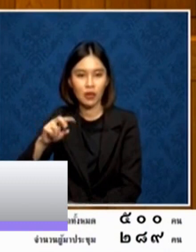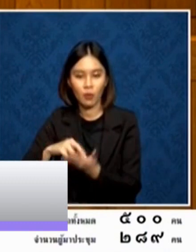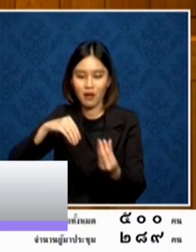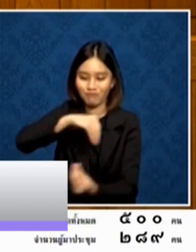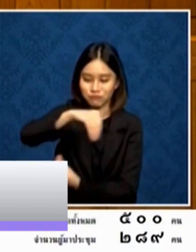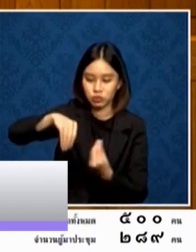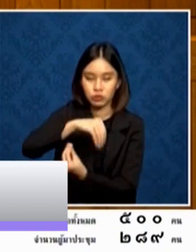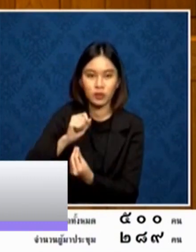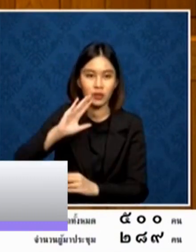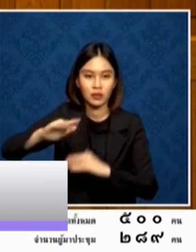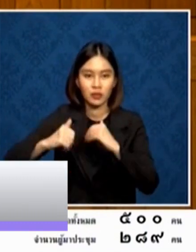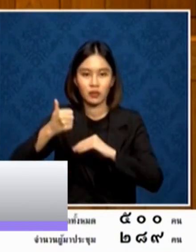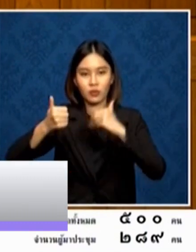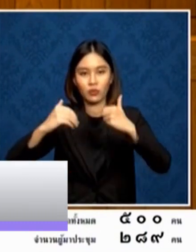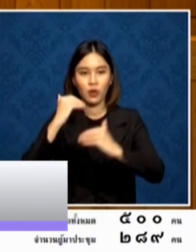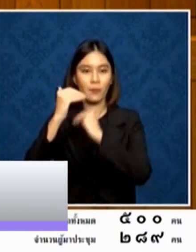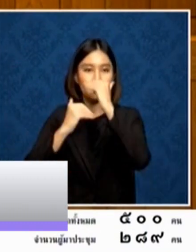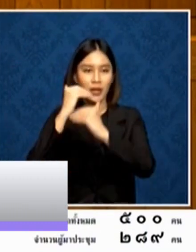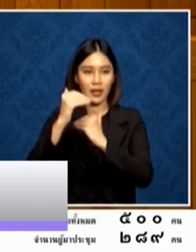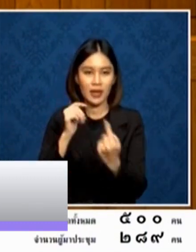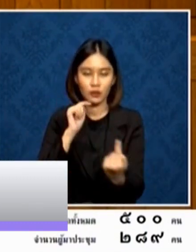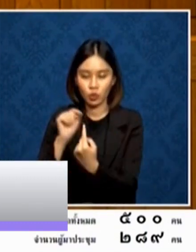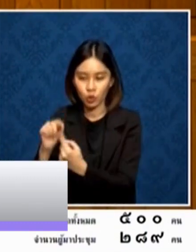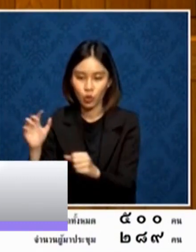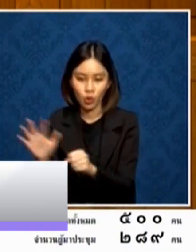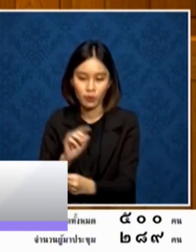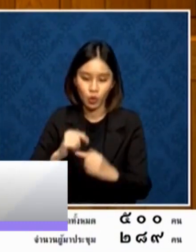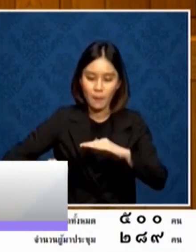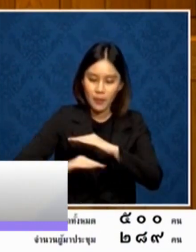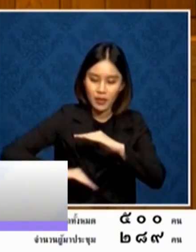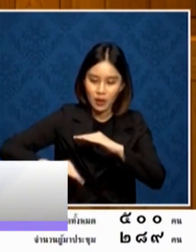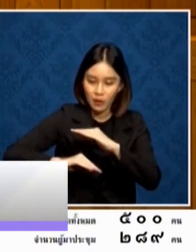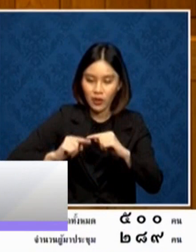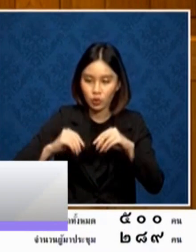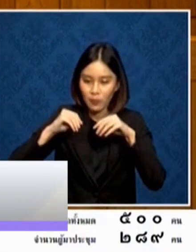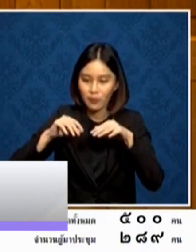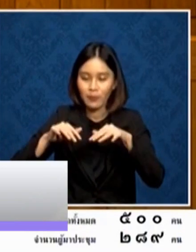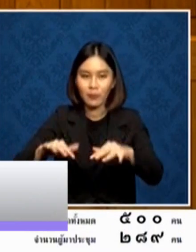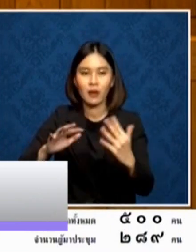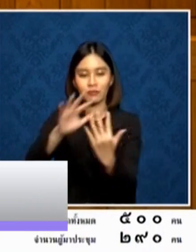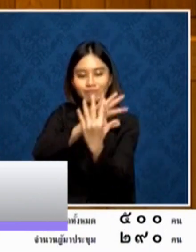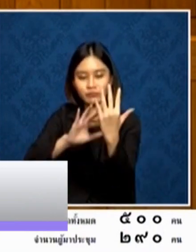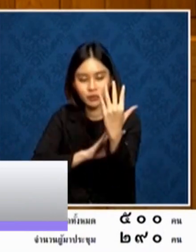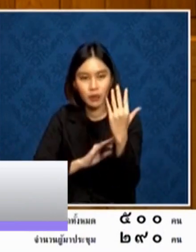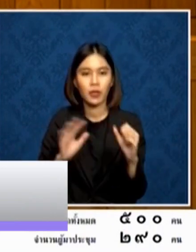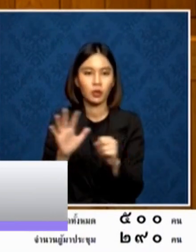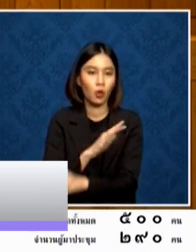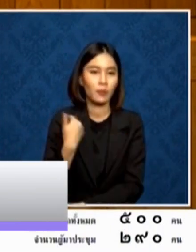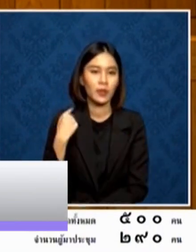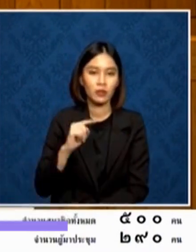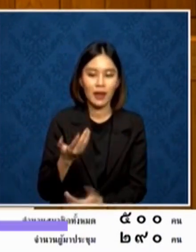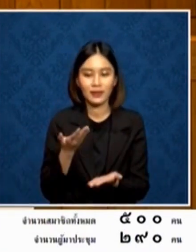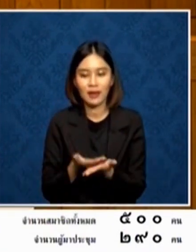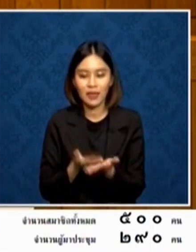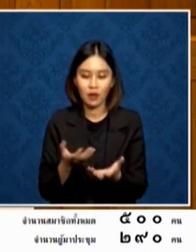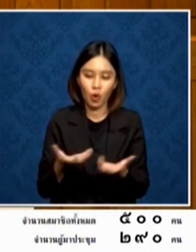ทางเศรษฐกิจกระตุ้นเศรษฐกิจอย่างทั่วถึงตั้งแต่ระดับฐานรากกระจายไปยังพื้นที่ทั่วประเทศก่อให้เกิดการจับจ่าย